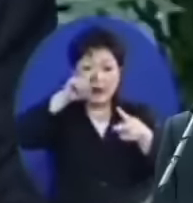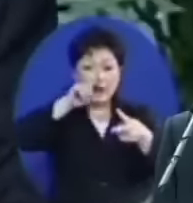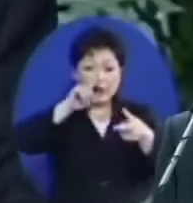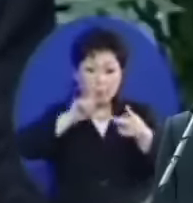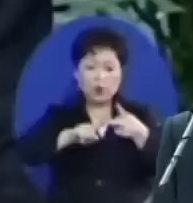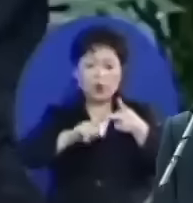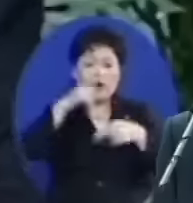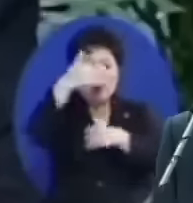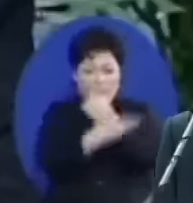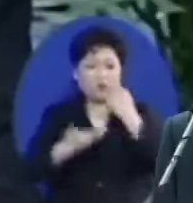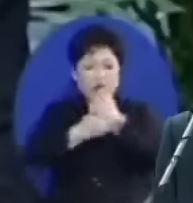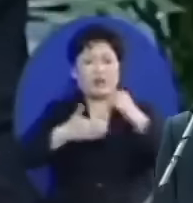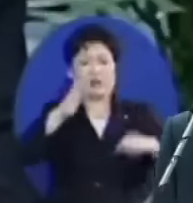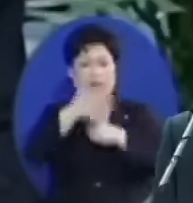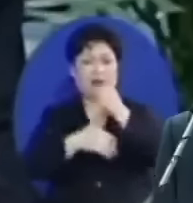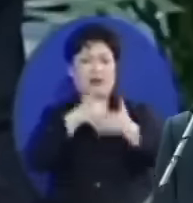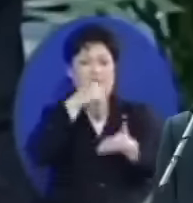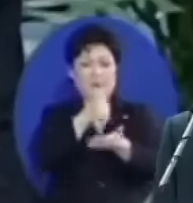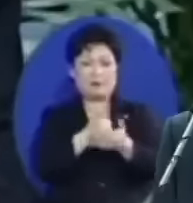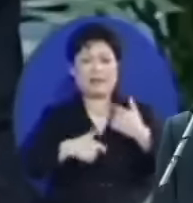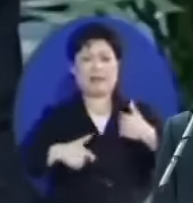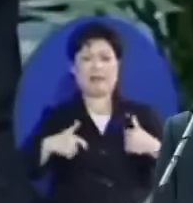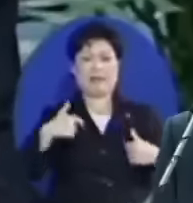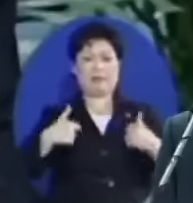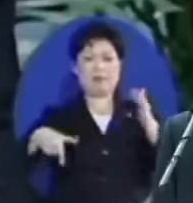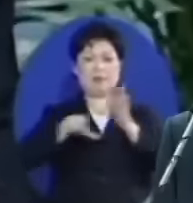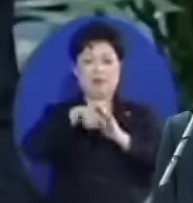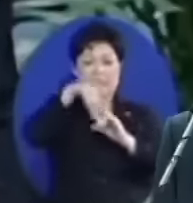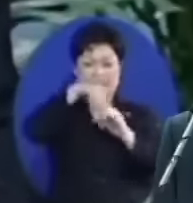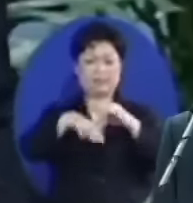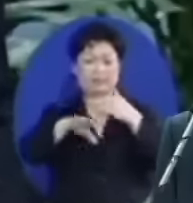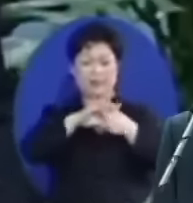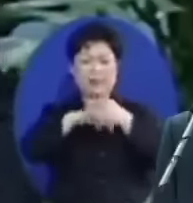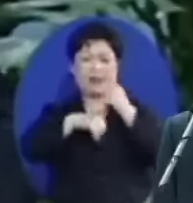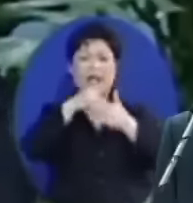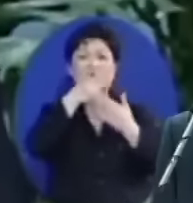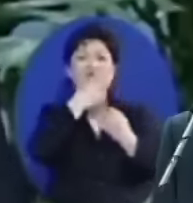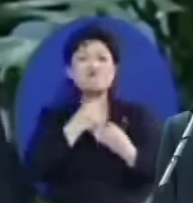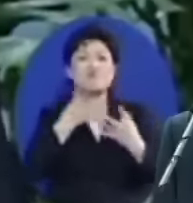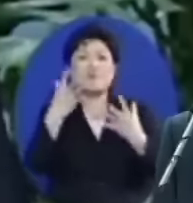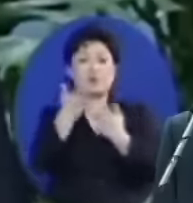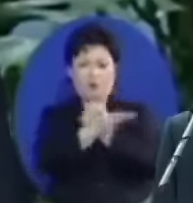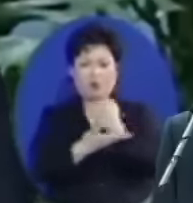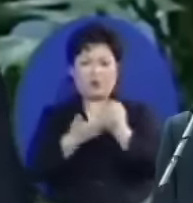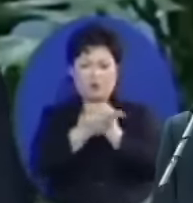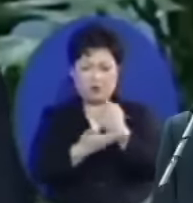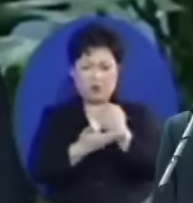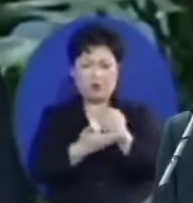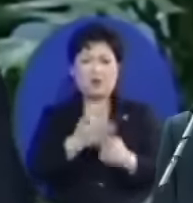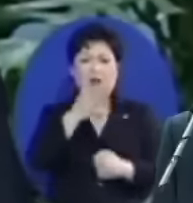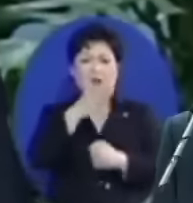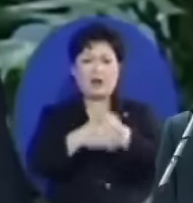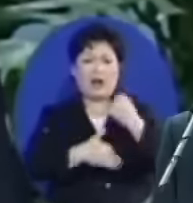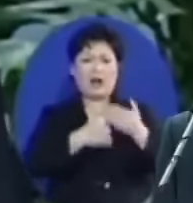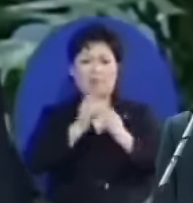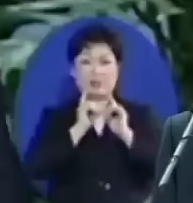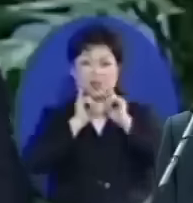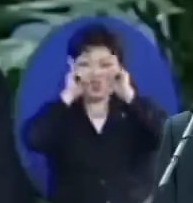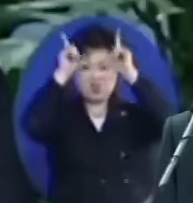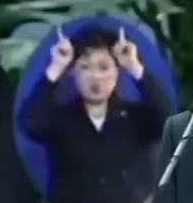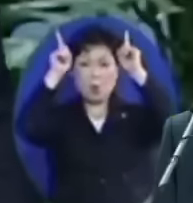것입니다. 하나님의 기쁨을 위해서 심으면 하나님의 축복으로 거두고 하나님의 진노를